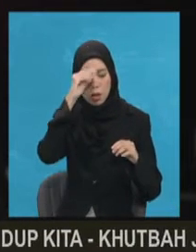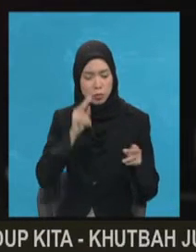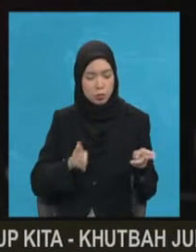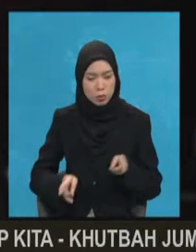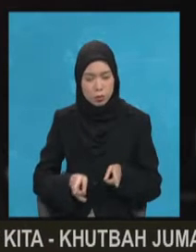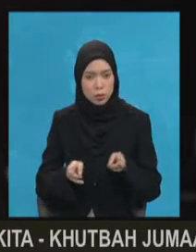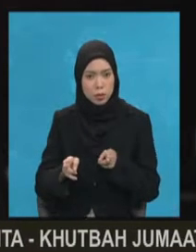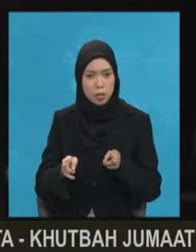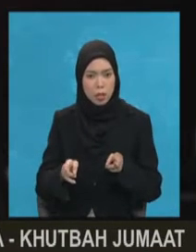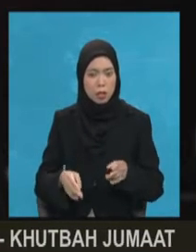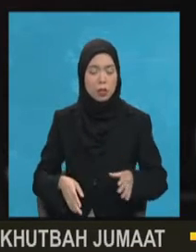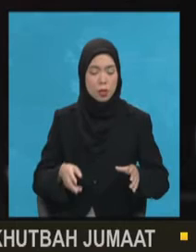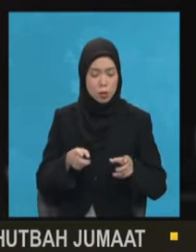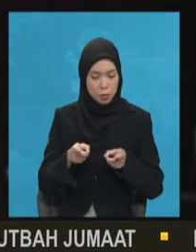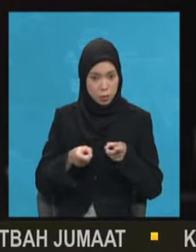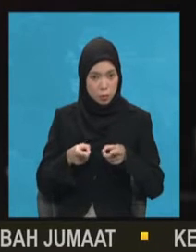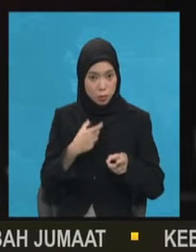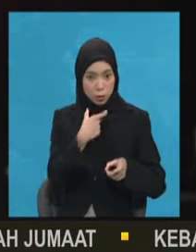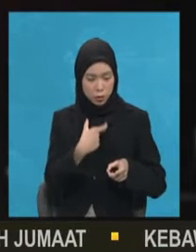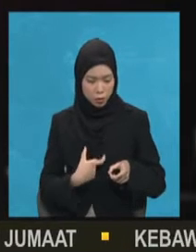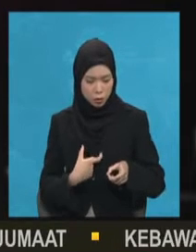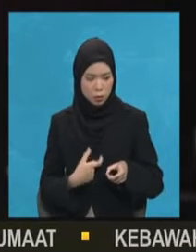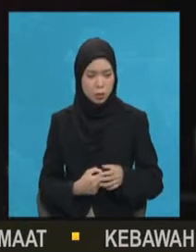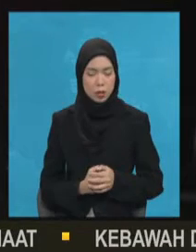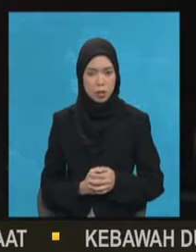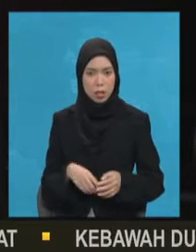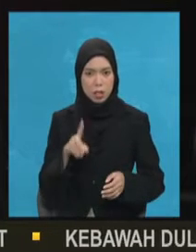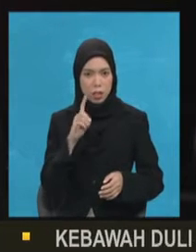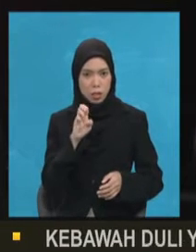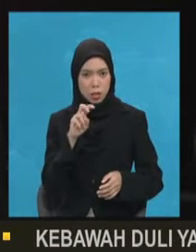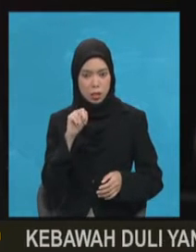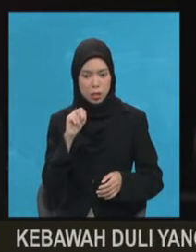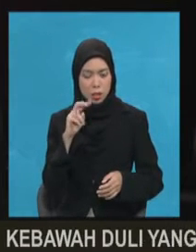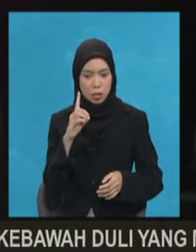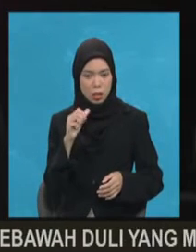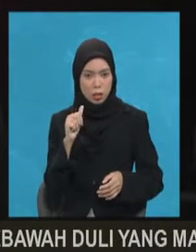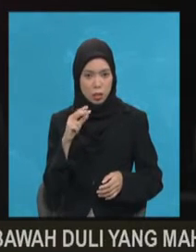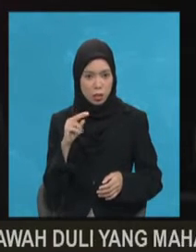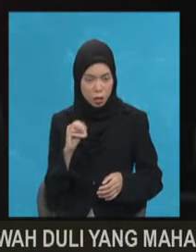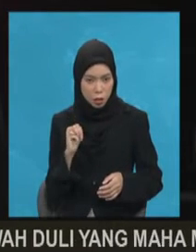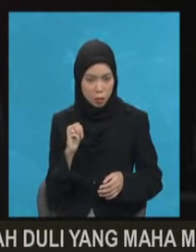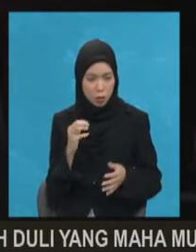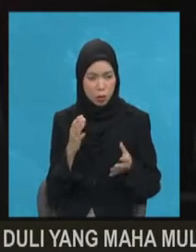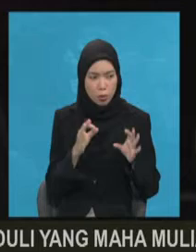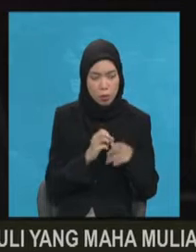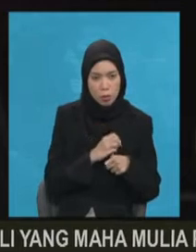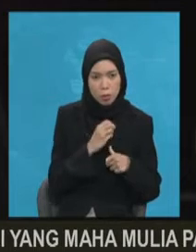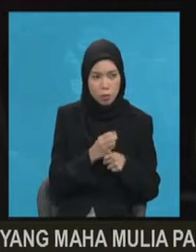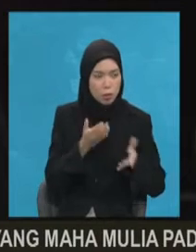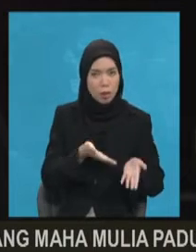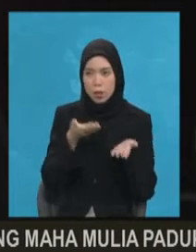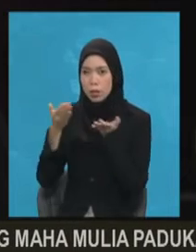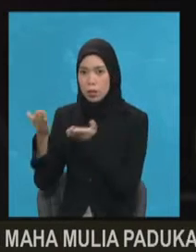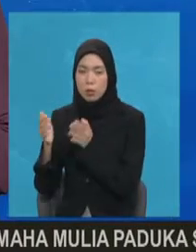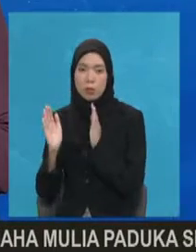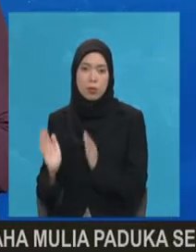dirinya daripada untuk membalas dendam ataupun menyerahkan hal itu kepada yang berkuasa